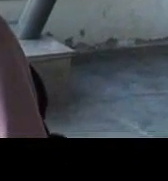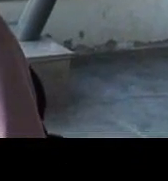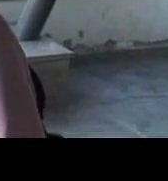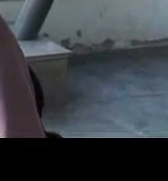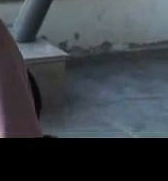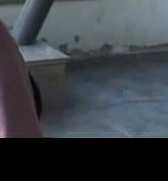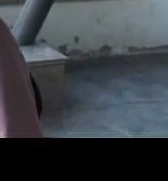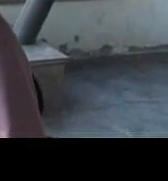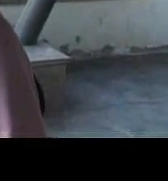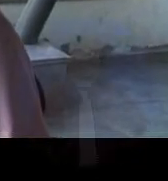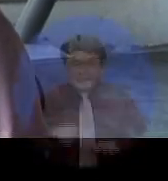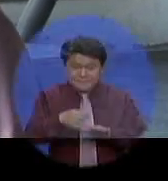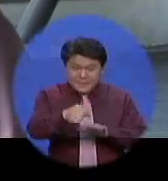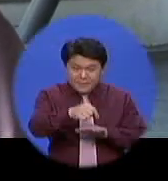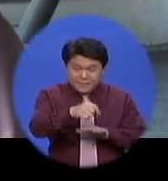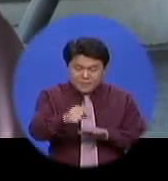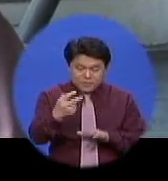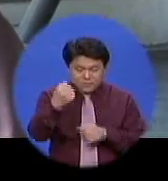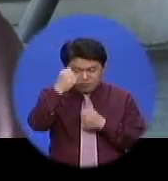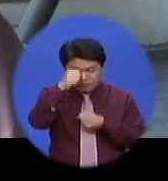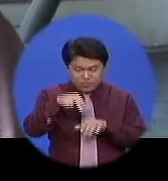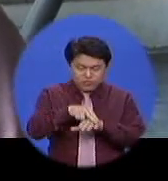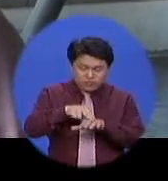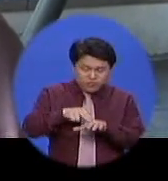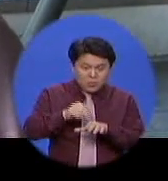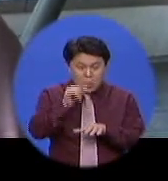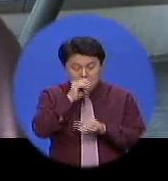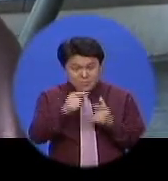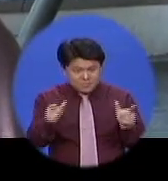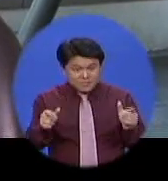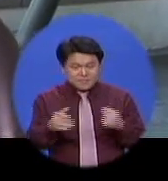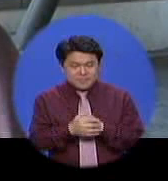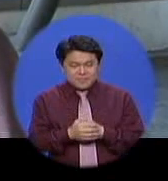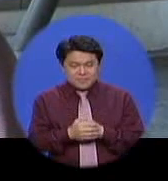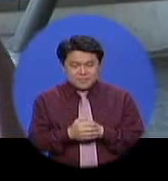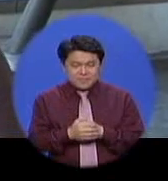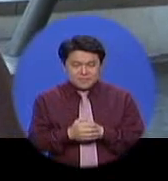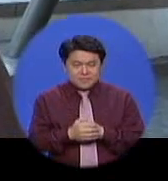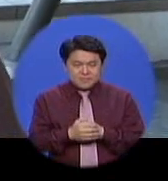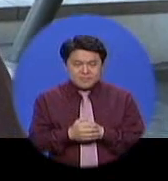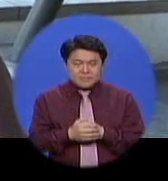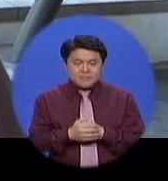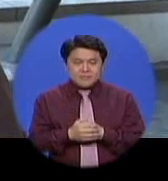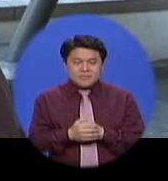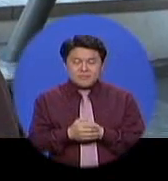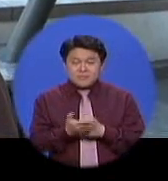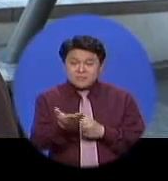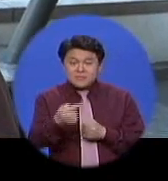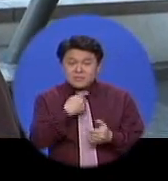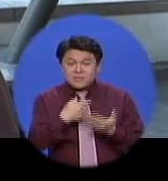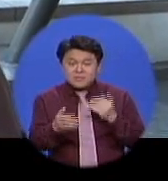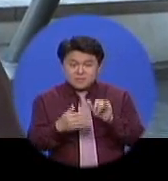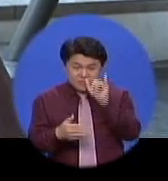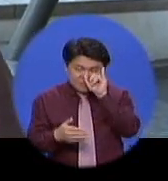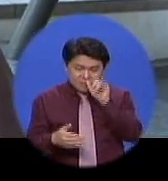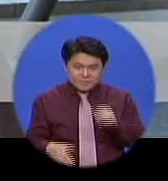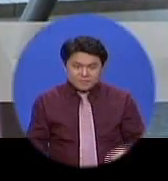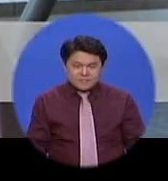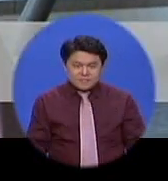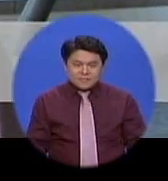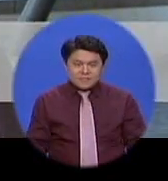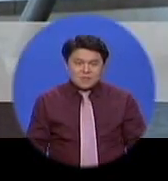막 네일아트도 하고 구두도 닦아주고 막 그랬는데 뭐 체험해보신 거 있으세요? 저기